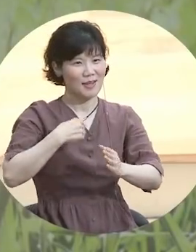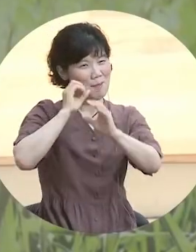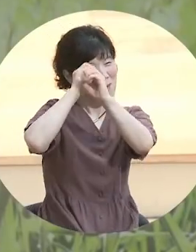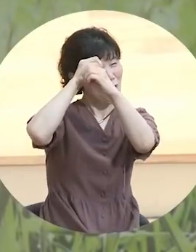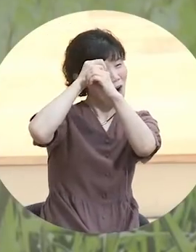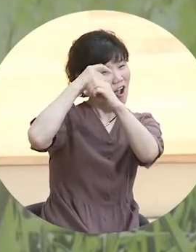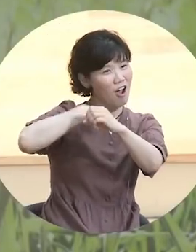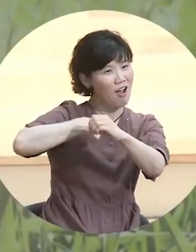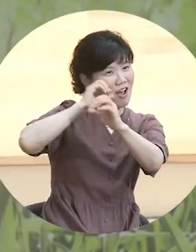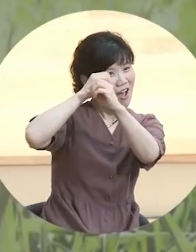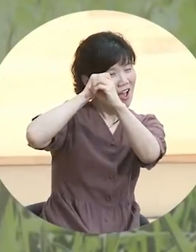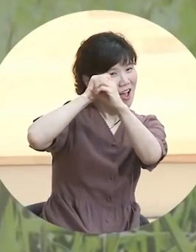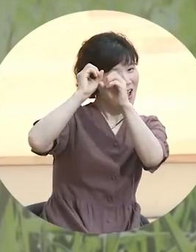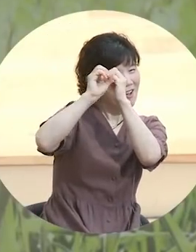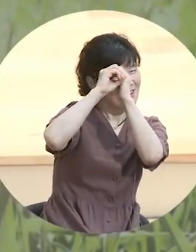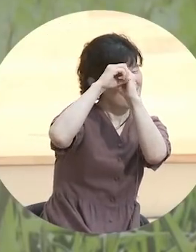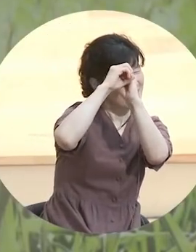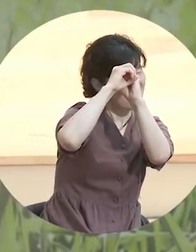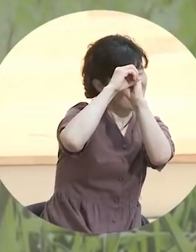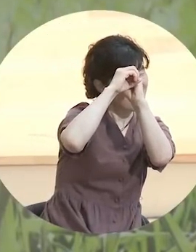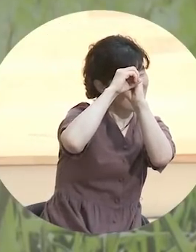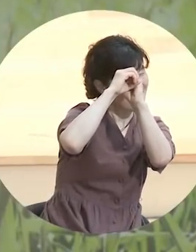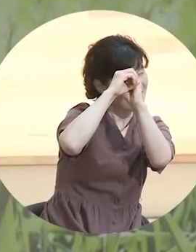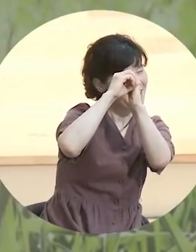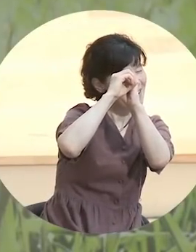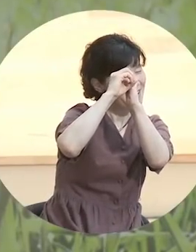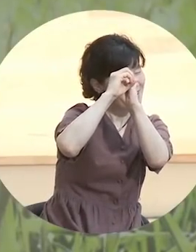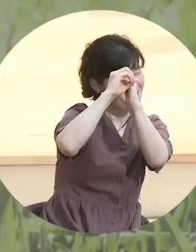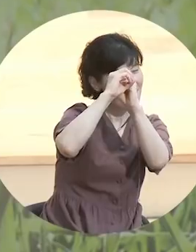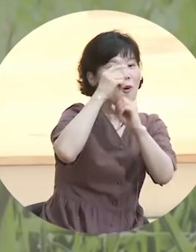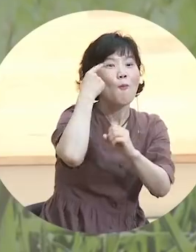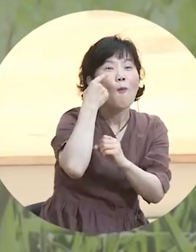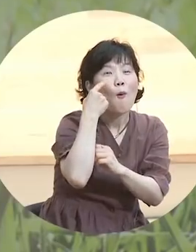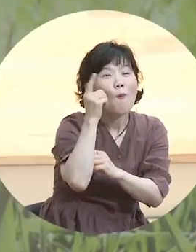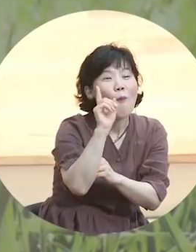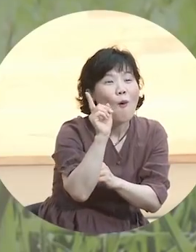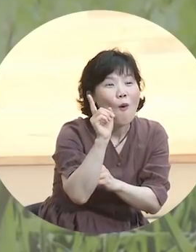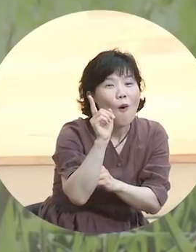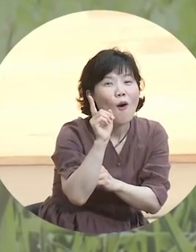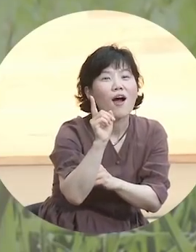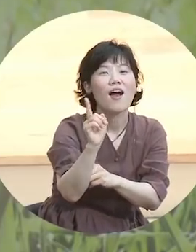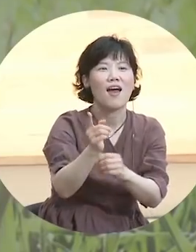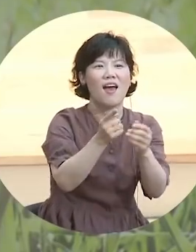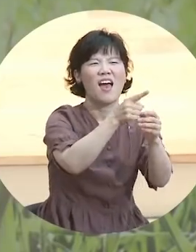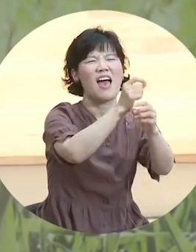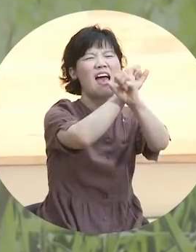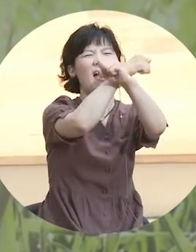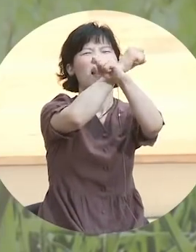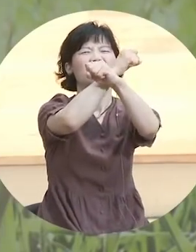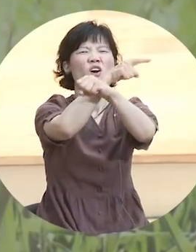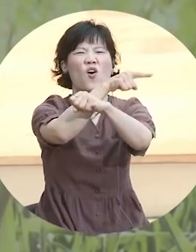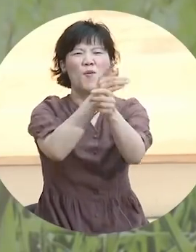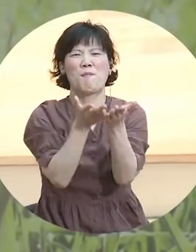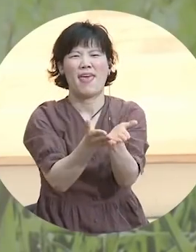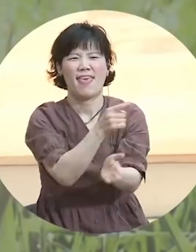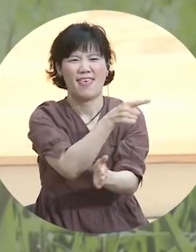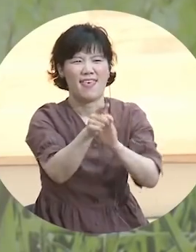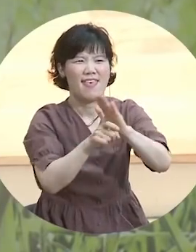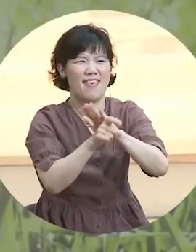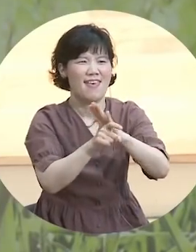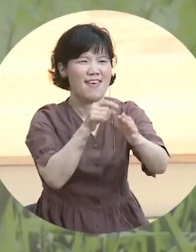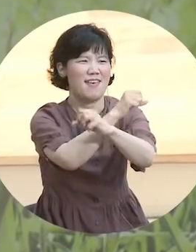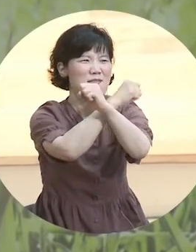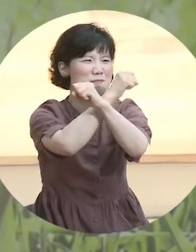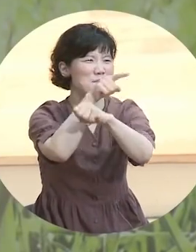들려져 있어서 망원경을 가지고 저 배가 어떤 배인가 이렇게 쫙 들여다보는데, 아이고 이게 해적선이야. 영락